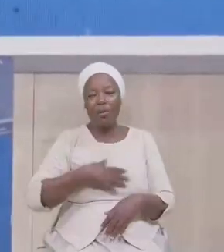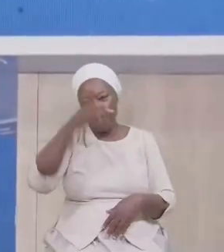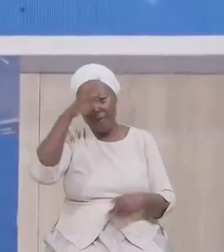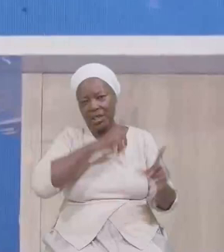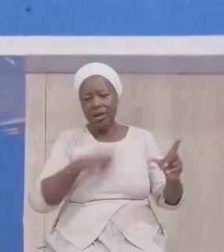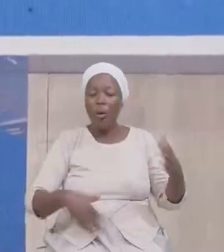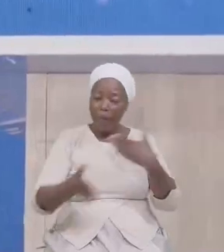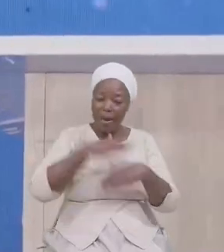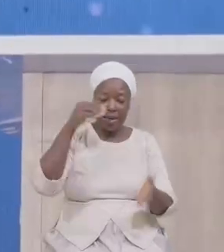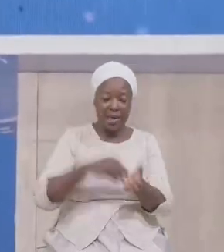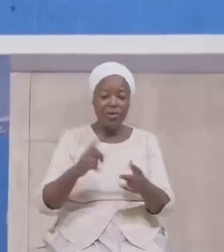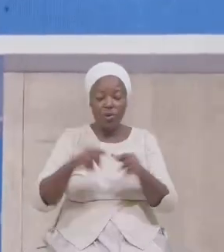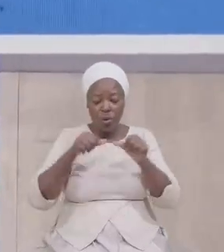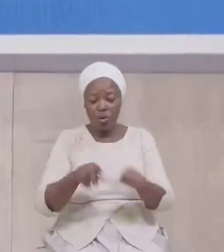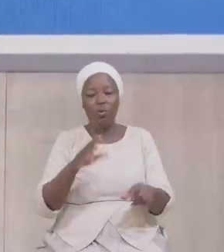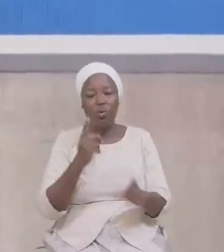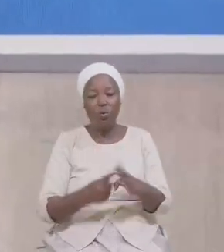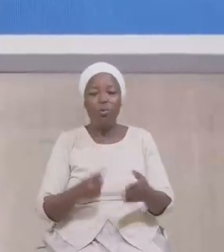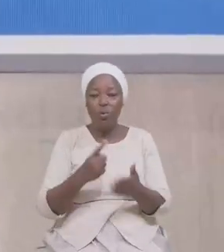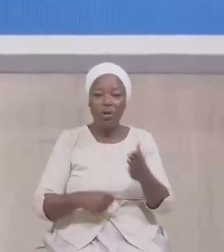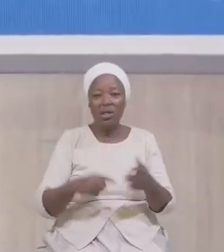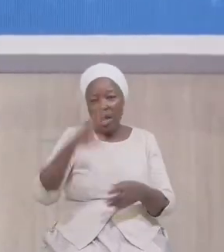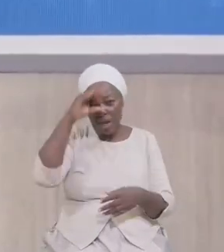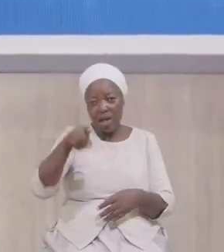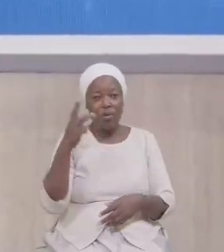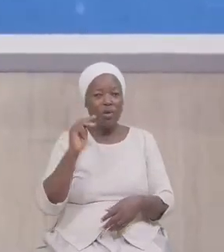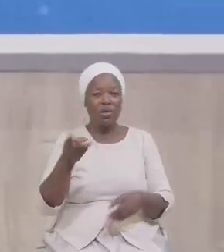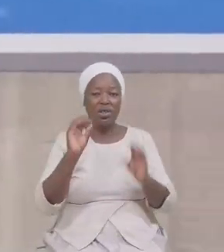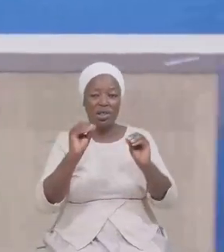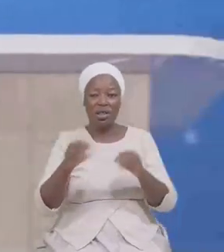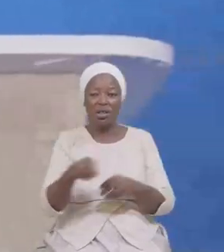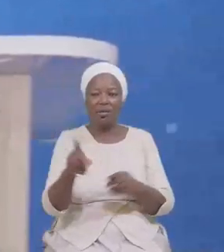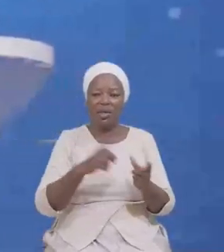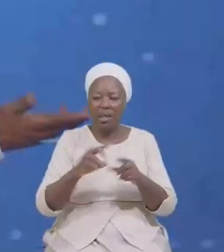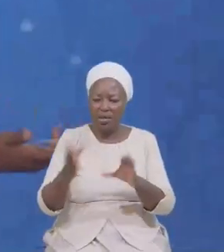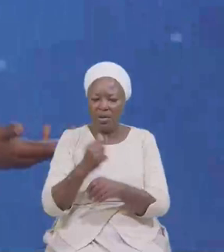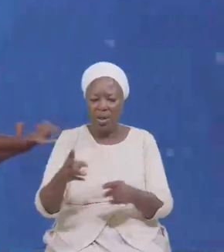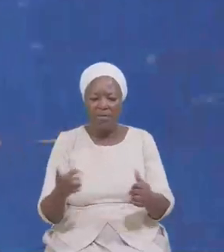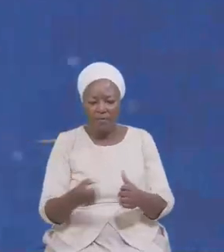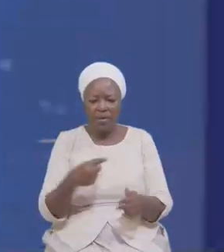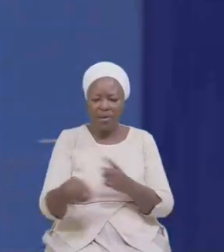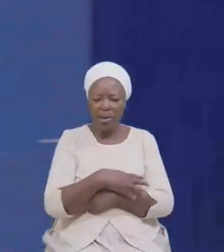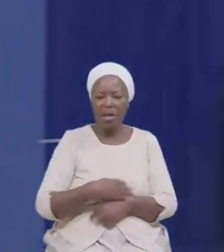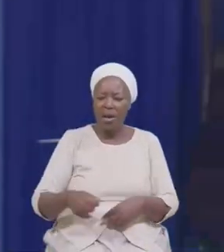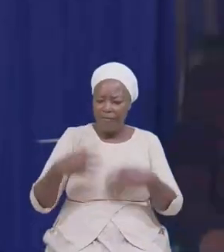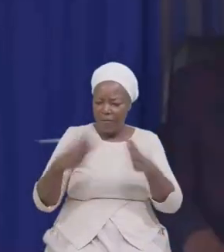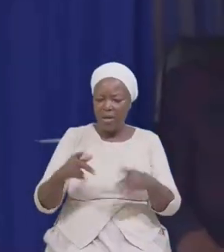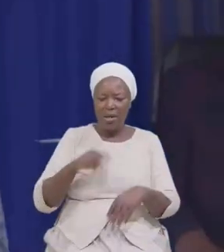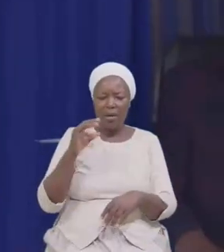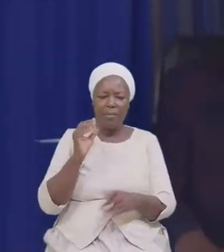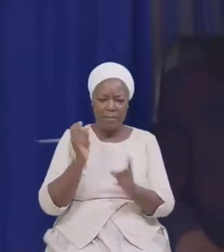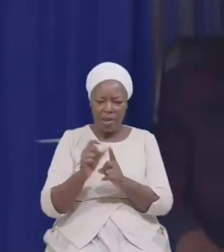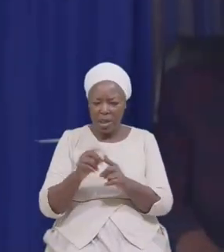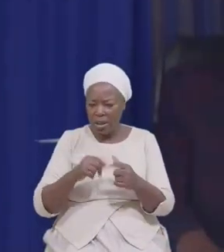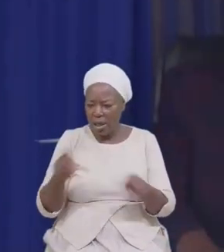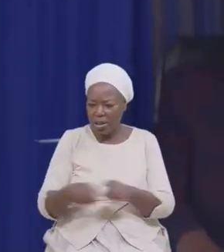mon enseignement. Et j'étais arrivé là-bas. J'ai fini le premier message le premier jour. Et comme je sortais, l'homme est